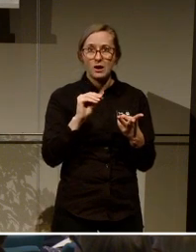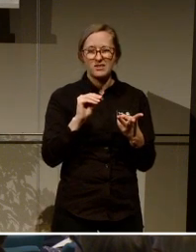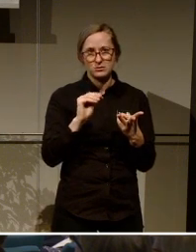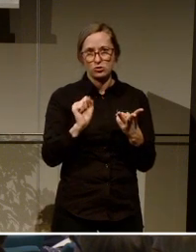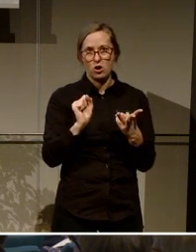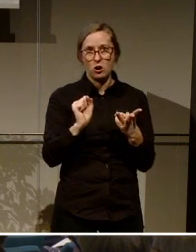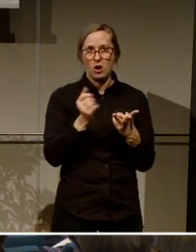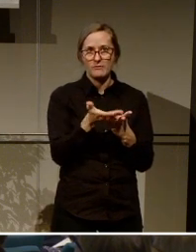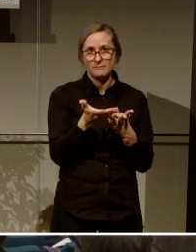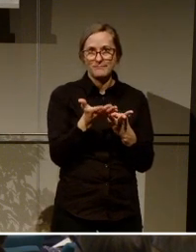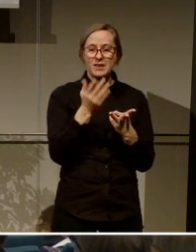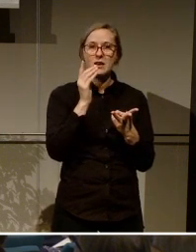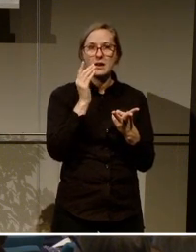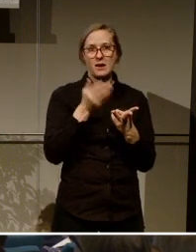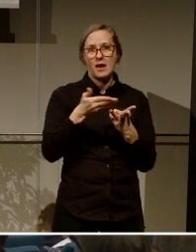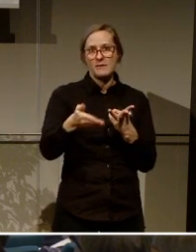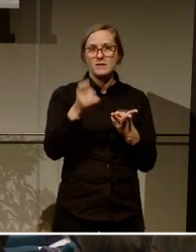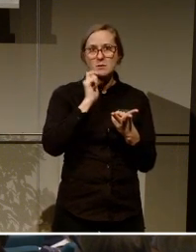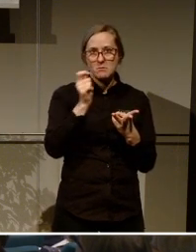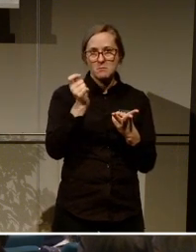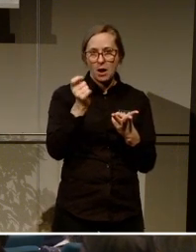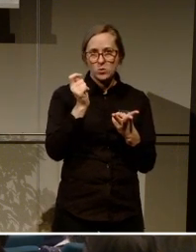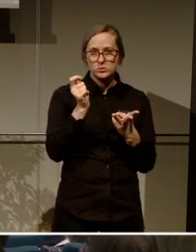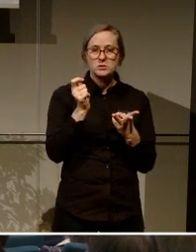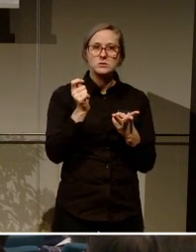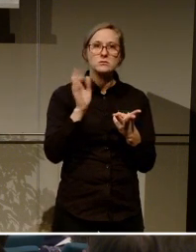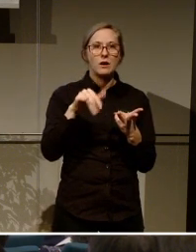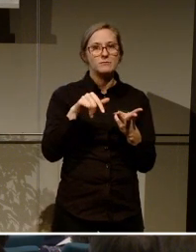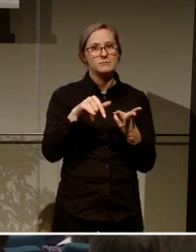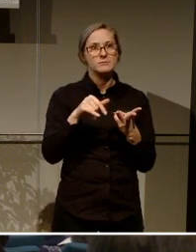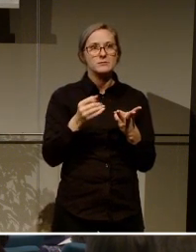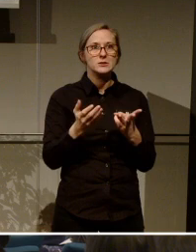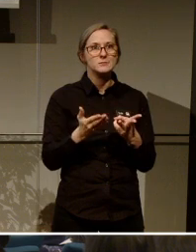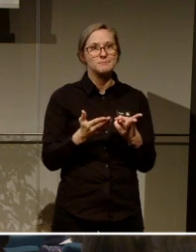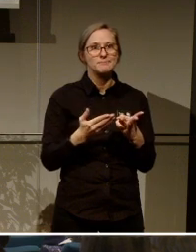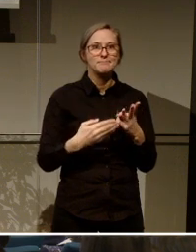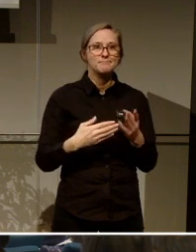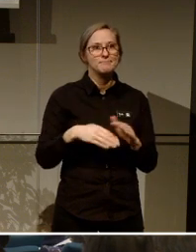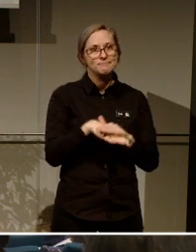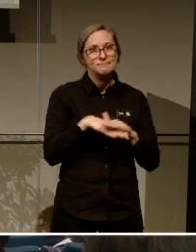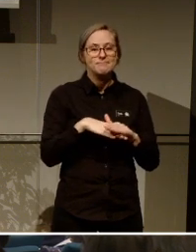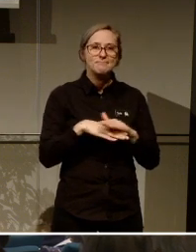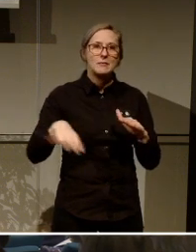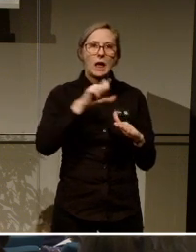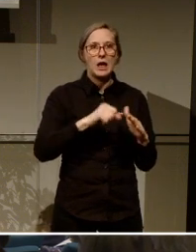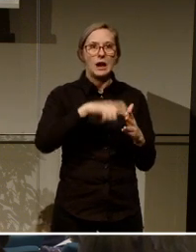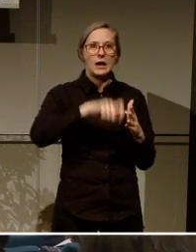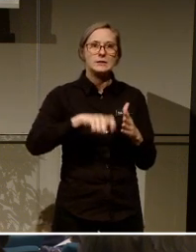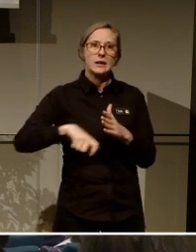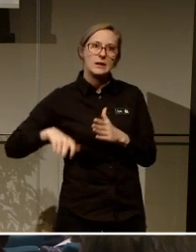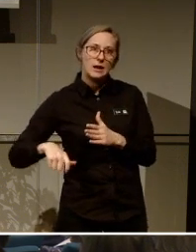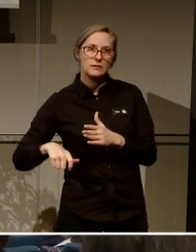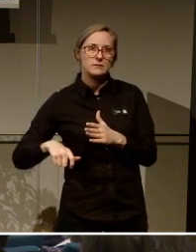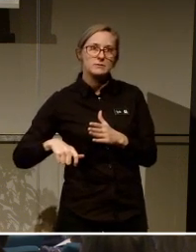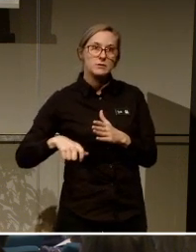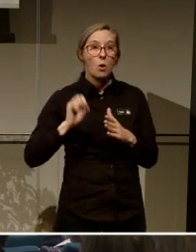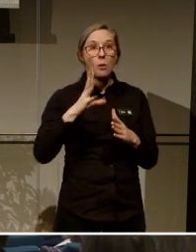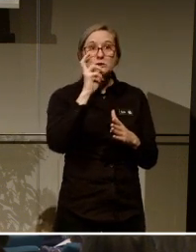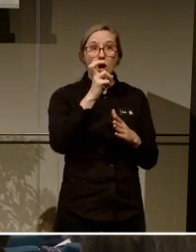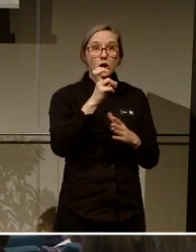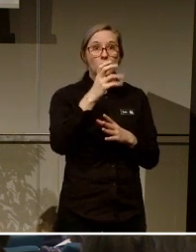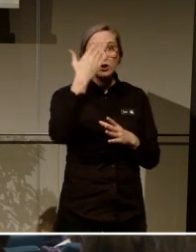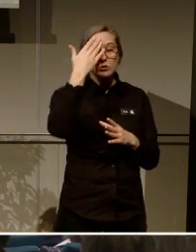byggt internets alla artiklar om internets historia på Wikipedia. Eftersom när man söker efter kunskap, vad gör man? Man googlar. Var